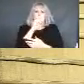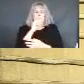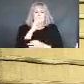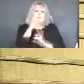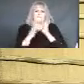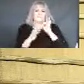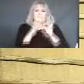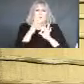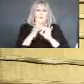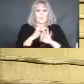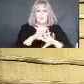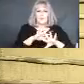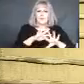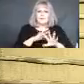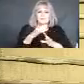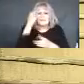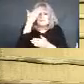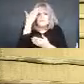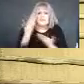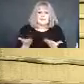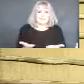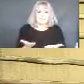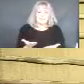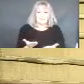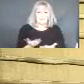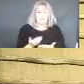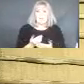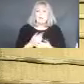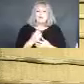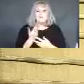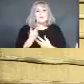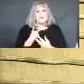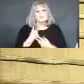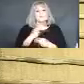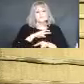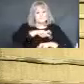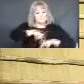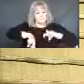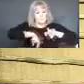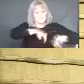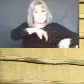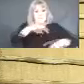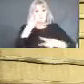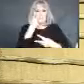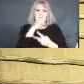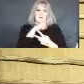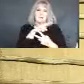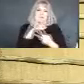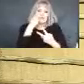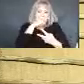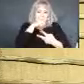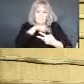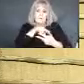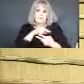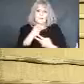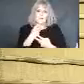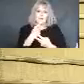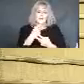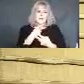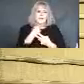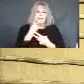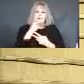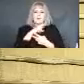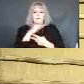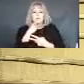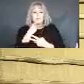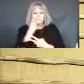dis die story. Dit is wat Petrus vertel. En dis die bergie wat ek en jy moet klim, en as ons hierdie uitsig het, ek hoop ons sak af en ons